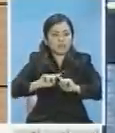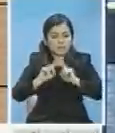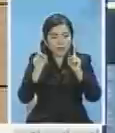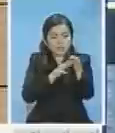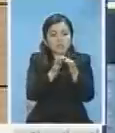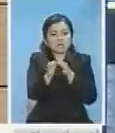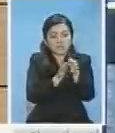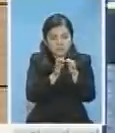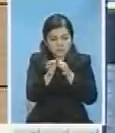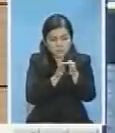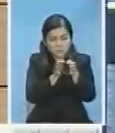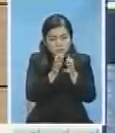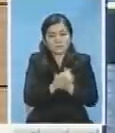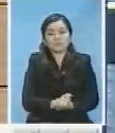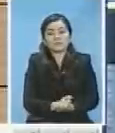า